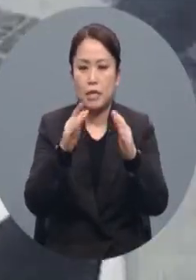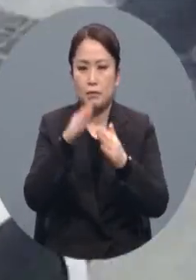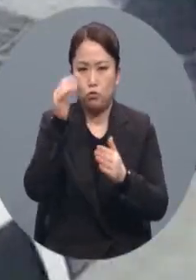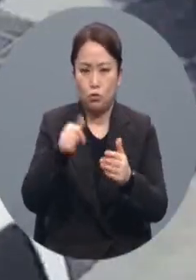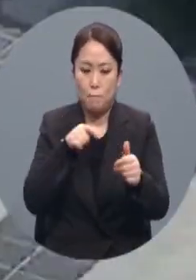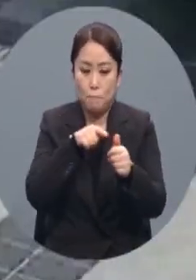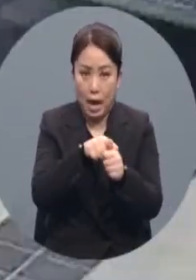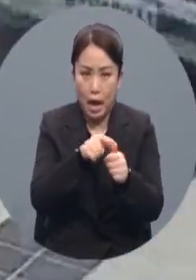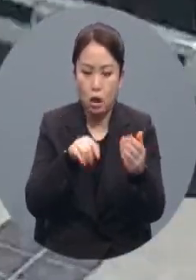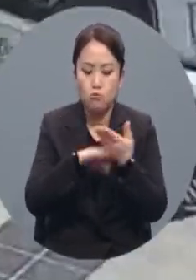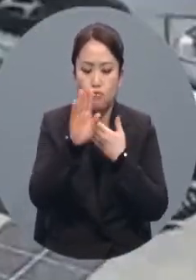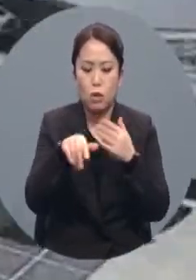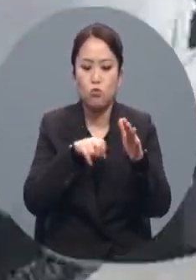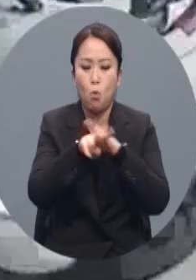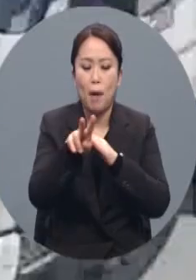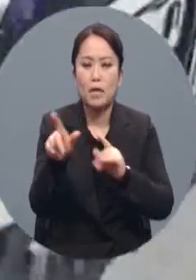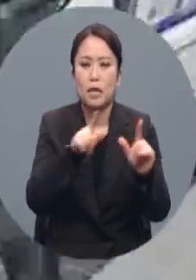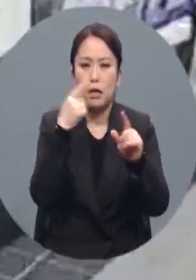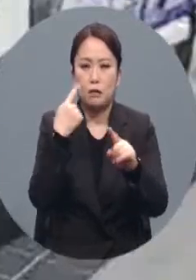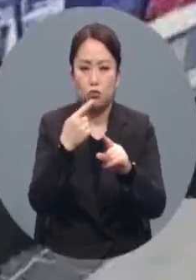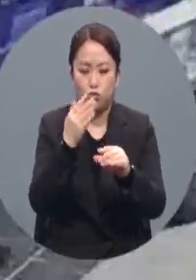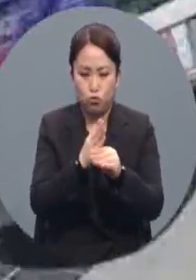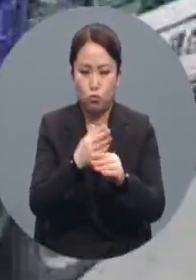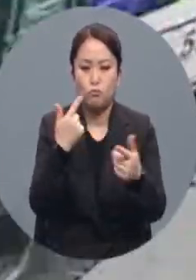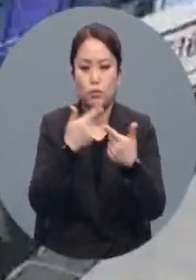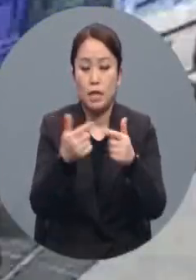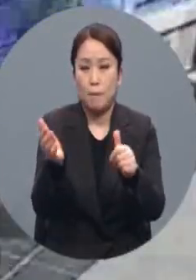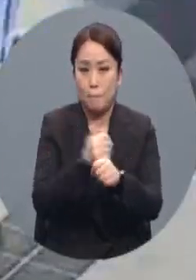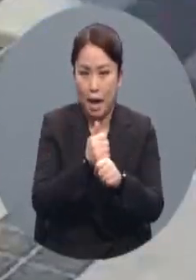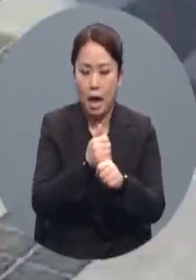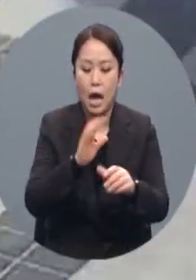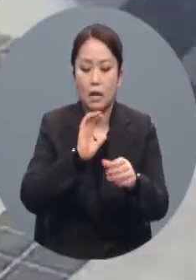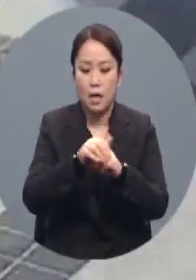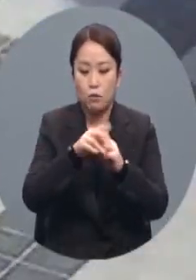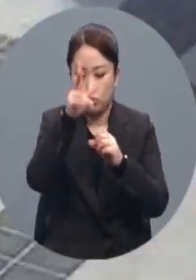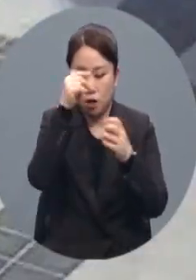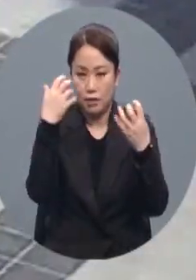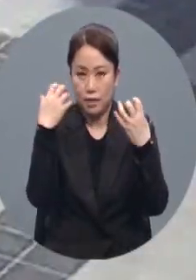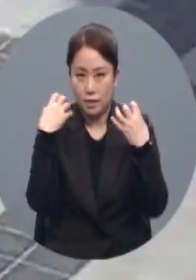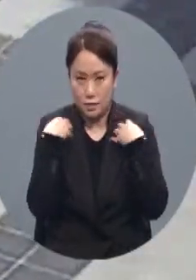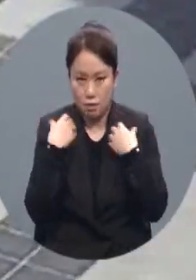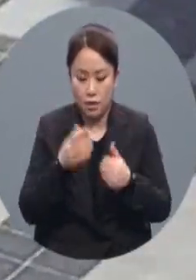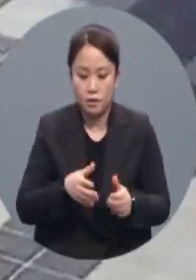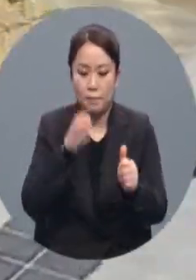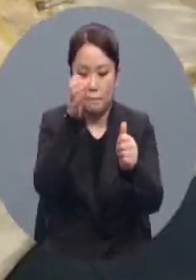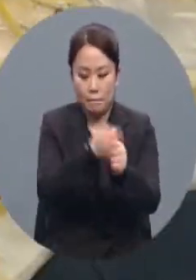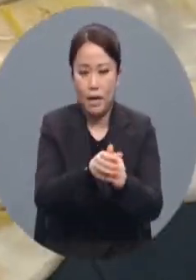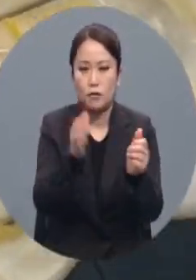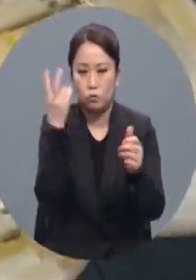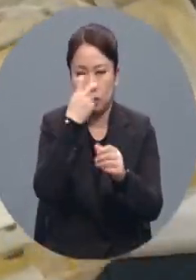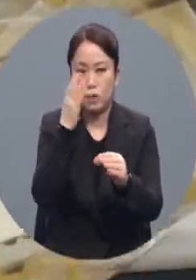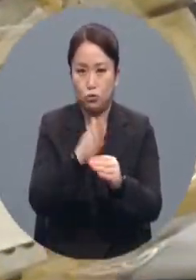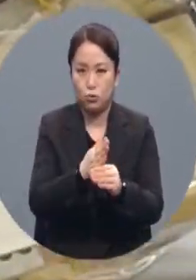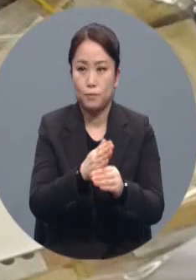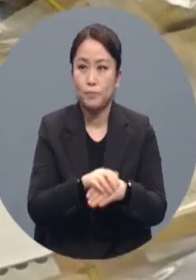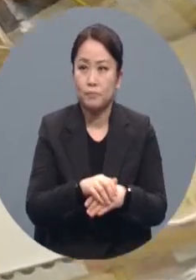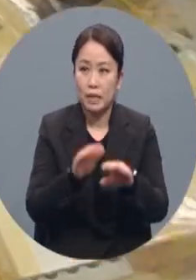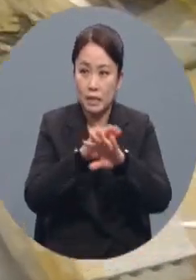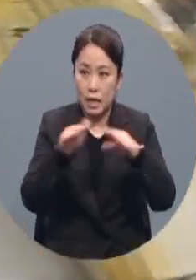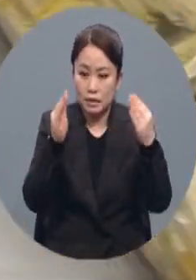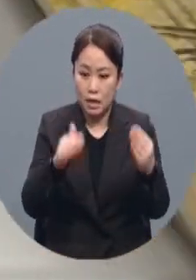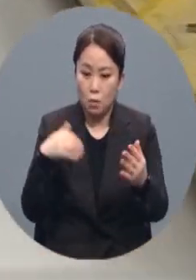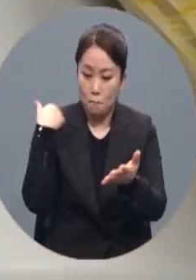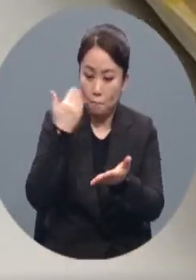뒤 도피 생활 중 부산에서 잡혔고 대구경찰청으로 인계돼 조사를 받고 있습니다. 책상 위를 가득